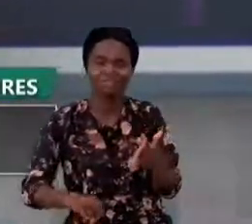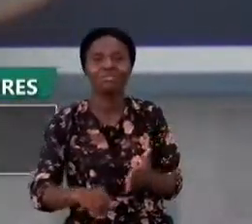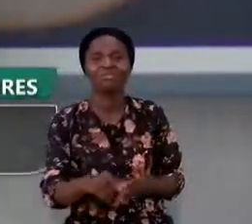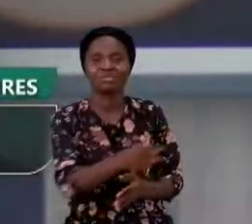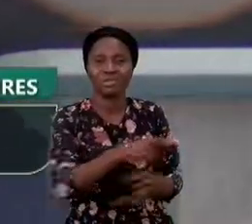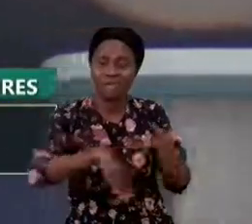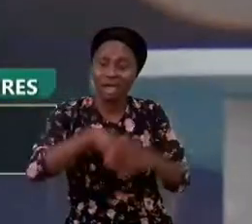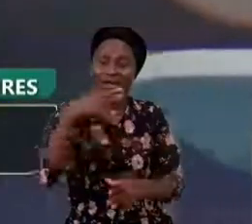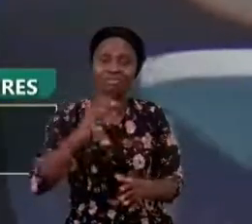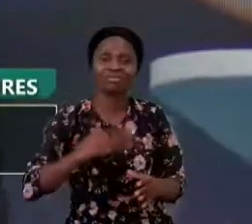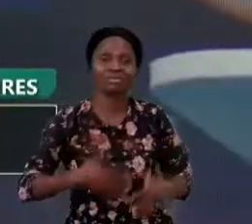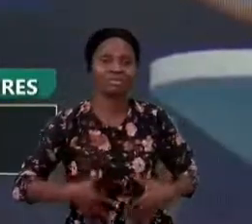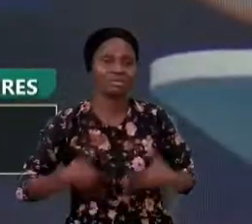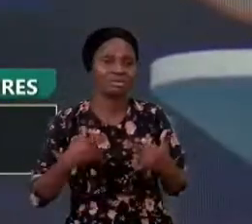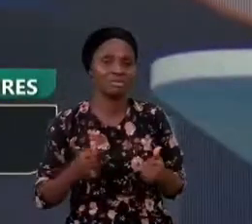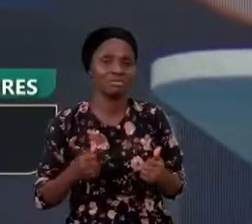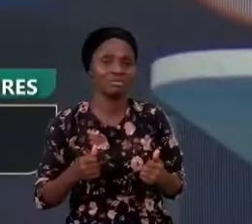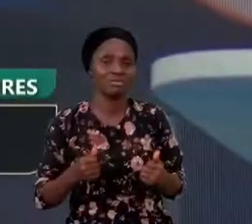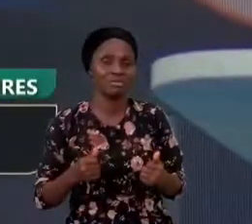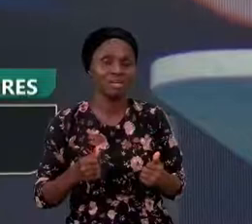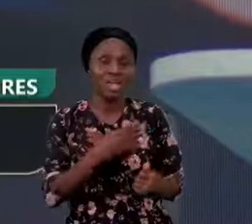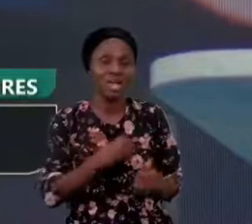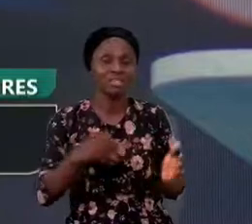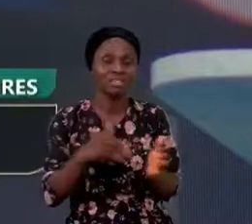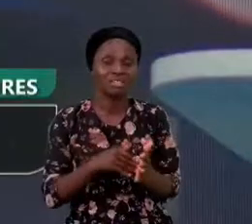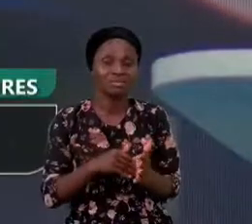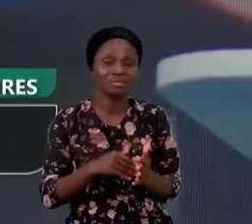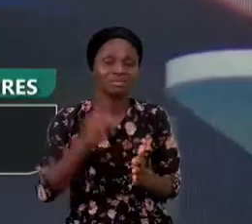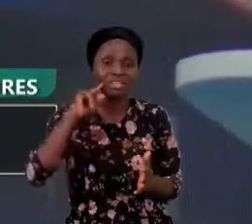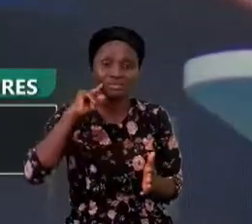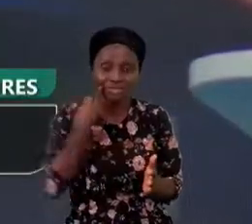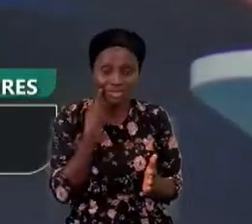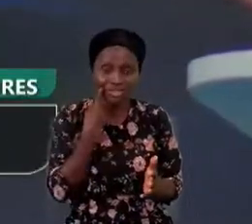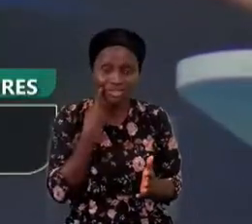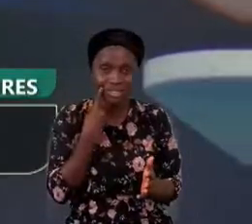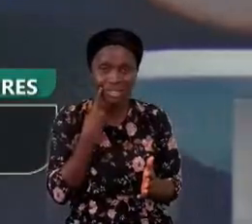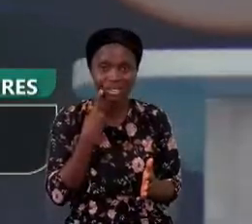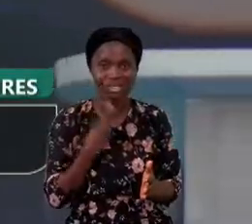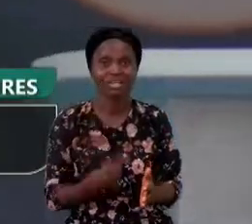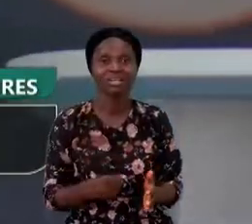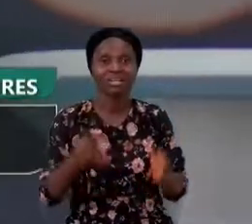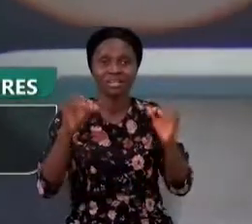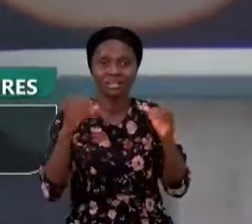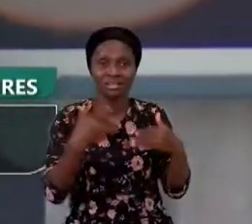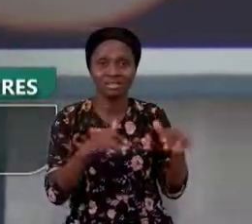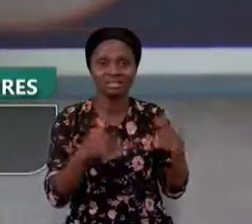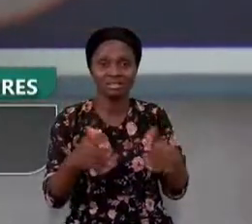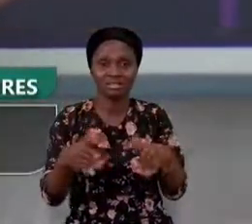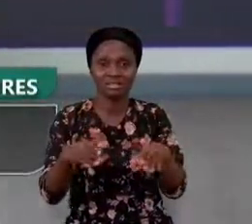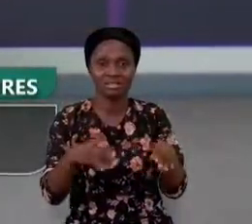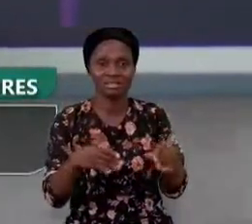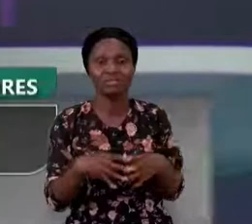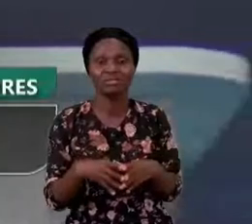les ventes amères. Vous dites, je ne comprends pas ça. Il y a des choses qui ne sont pas à vendre. Regarde ta